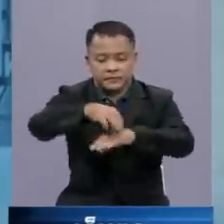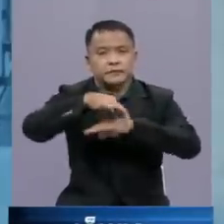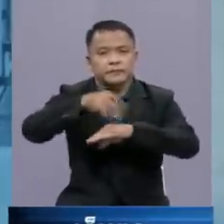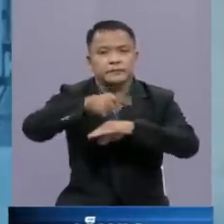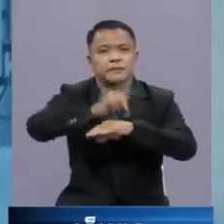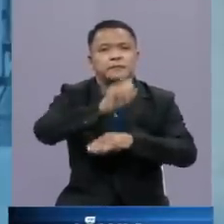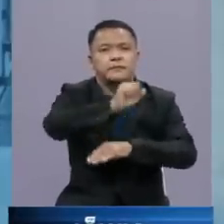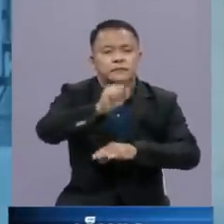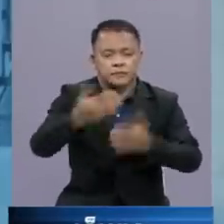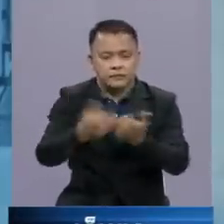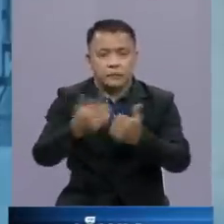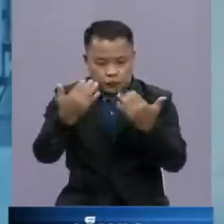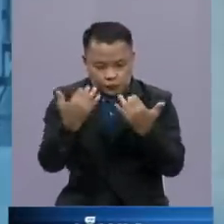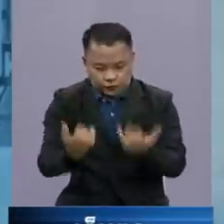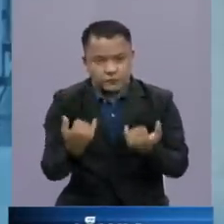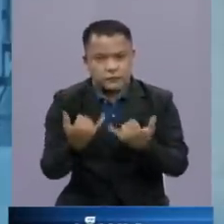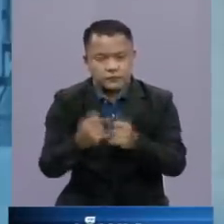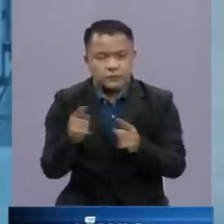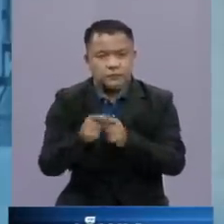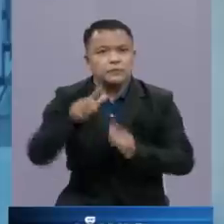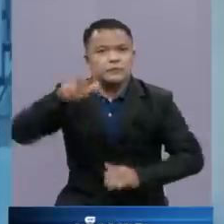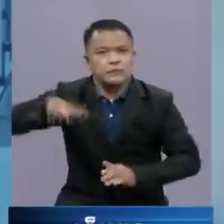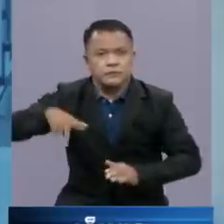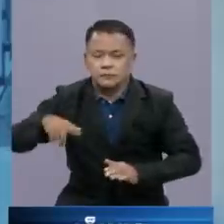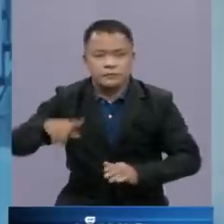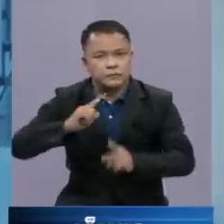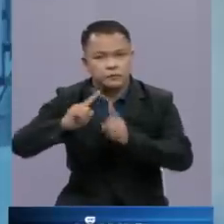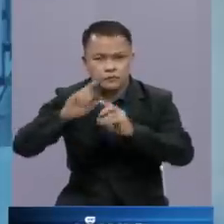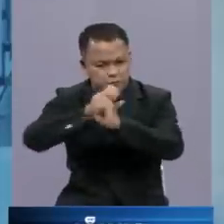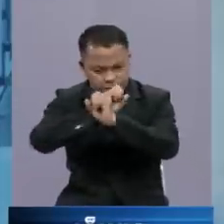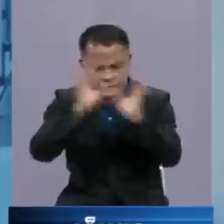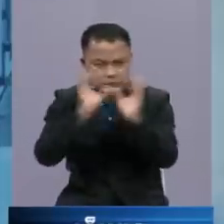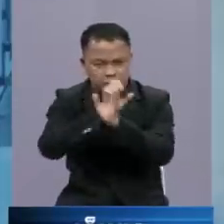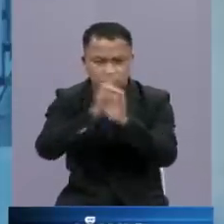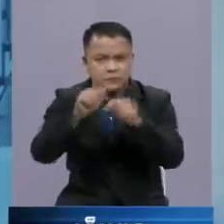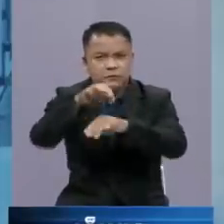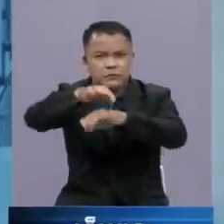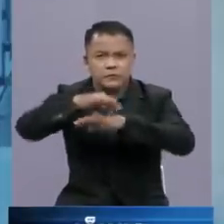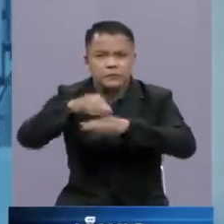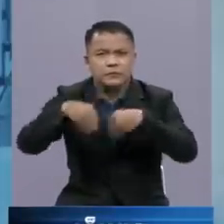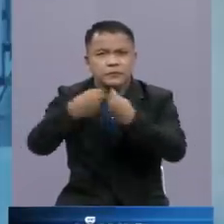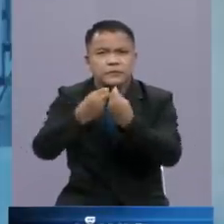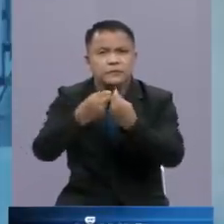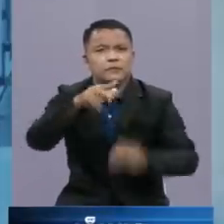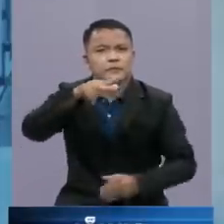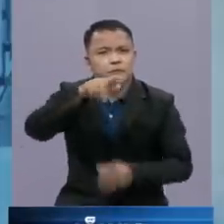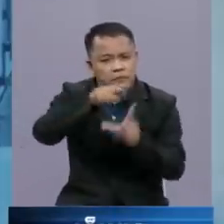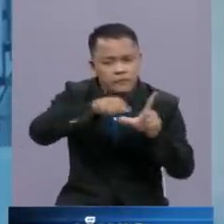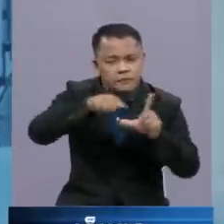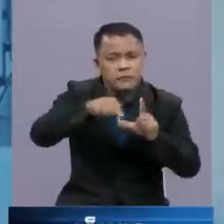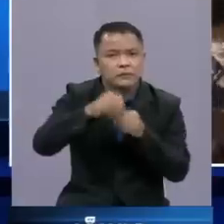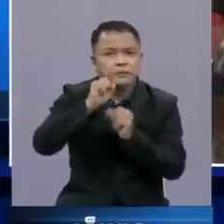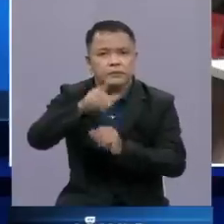ภาแต่สุดท้ายแล้ววันนี้นะฮะเหมือพรรคเพื่อไทยก็ไม่ได้พูดแบบชัดเจนว่าตำแหน่งนี้ควรจะเป็นของก้าวไกลแ